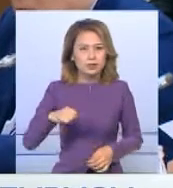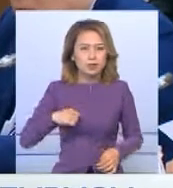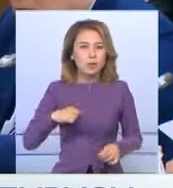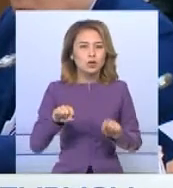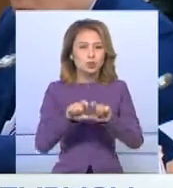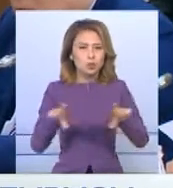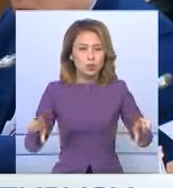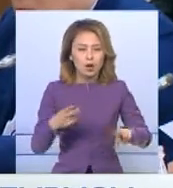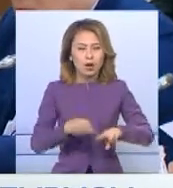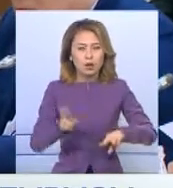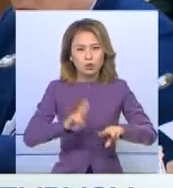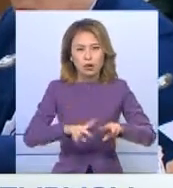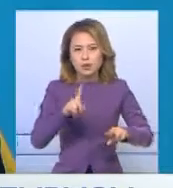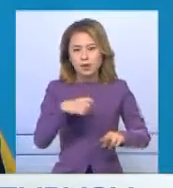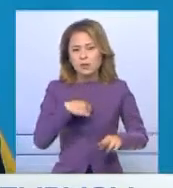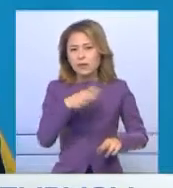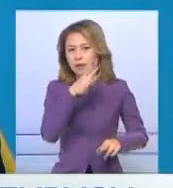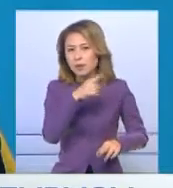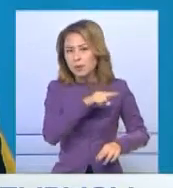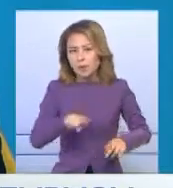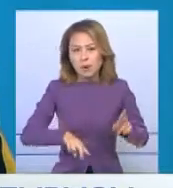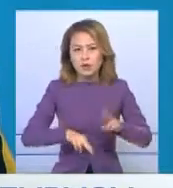школ, которые мы за эти годы построили.